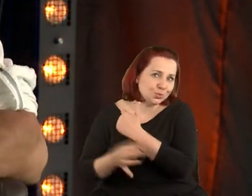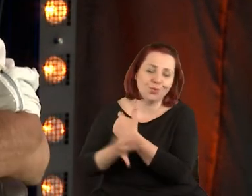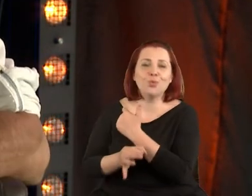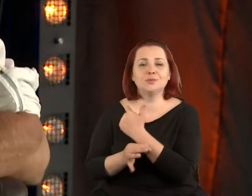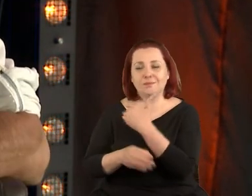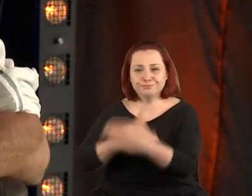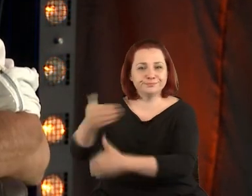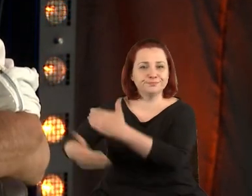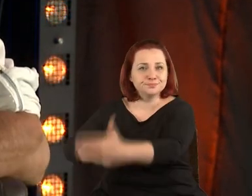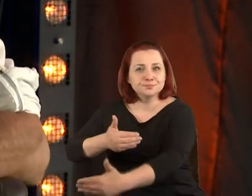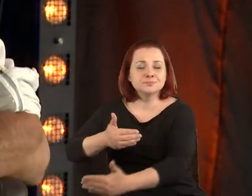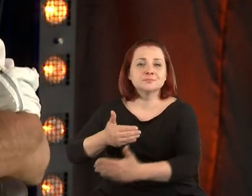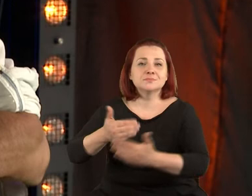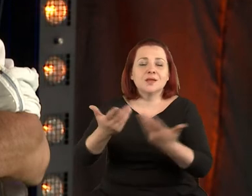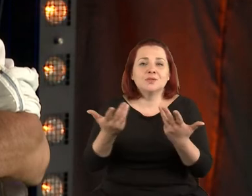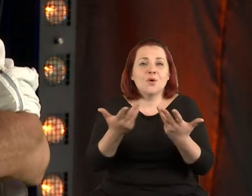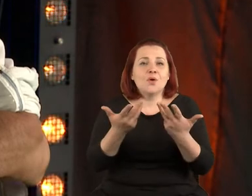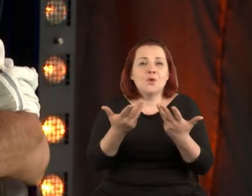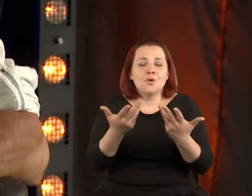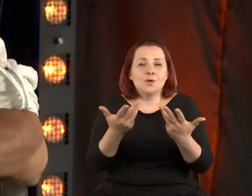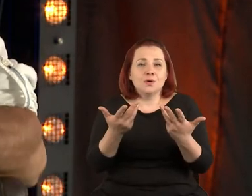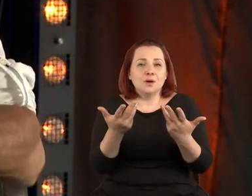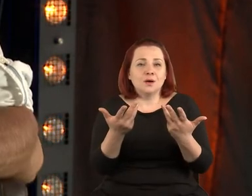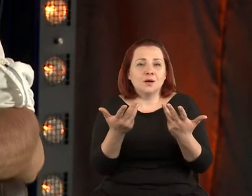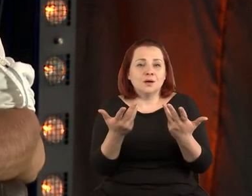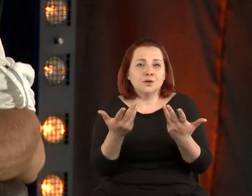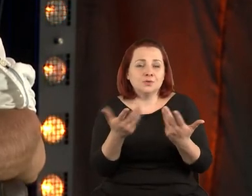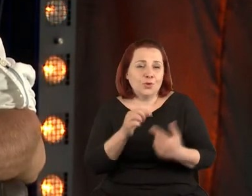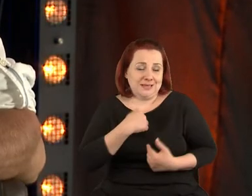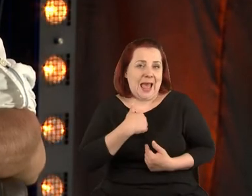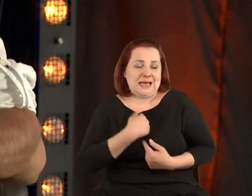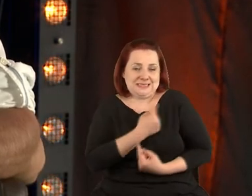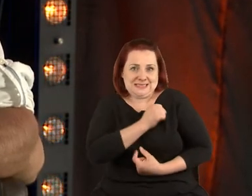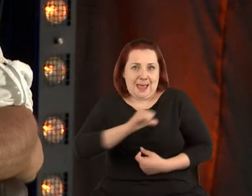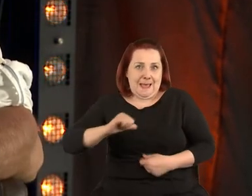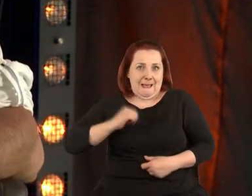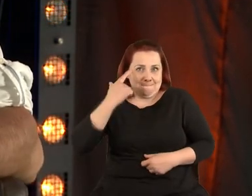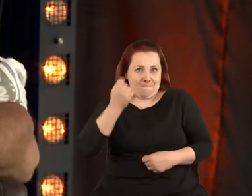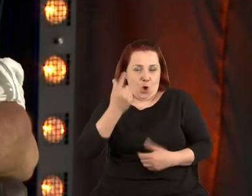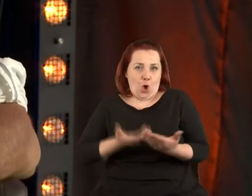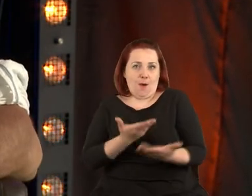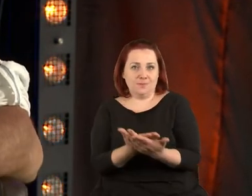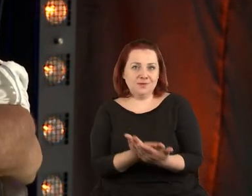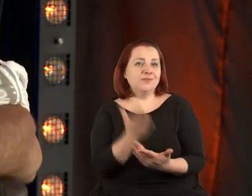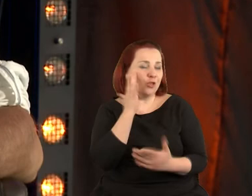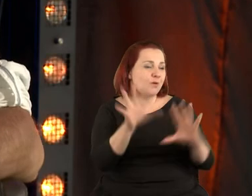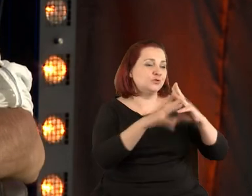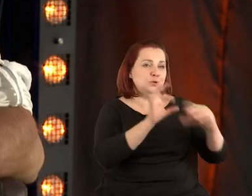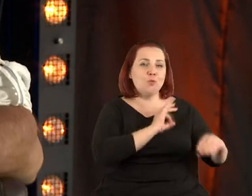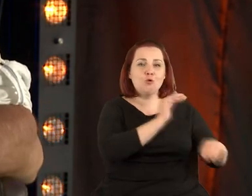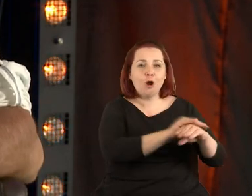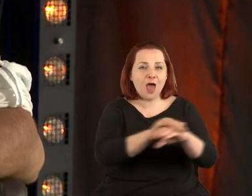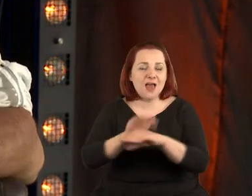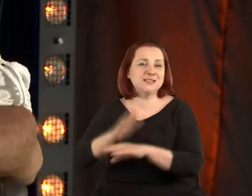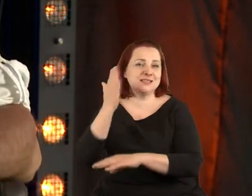wszystko jakby bardziej z mojej inicjatywy wyszło. Nie? Wiadomo, wszyscy moi koledzy,